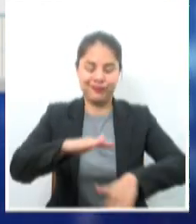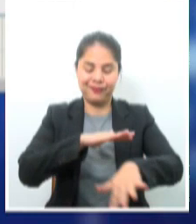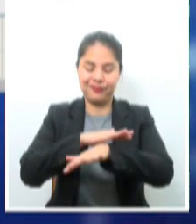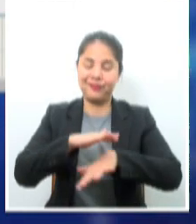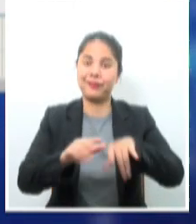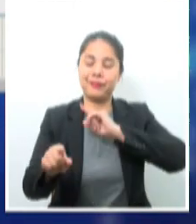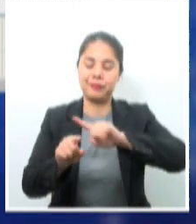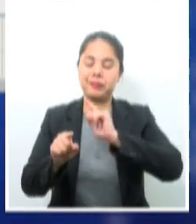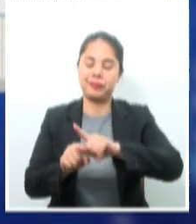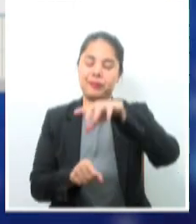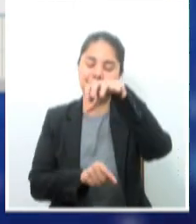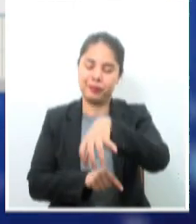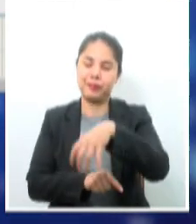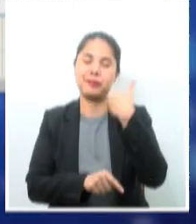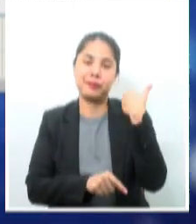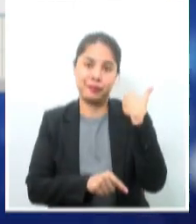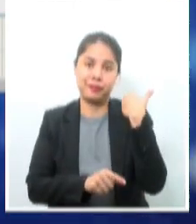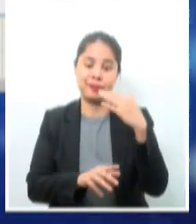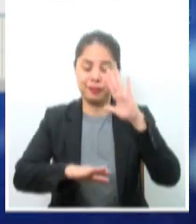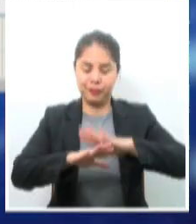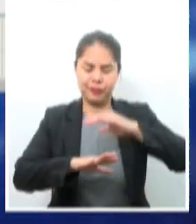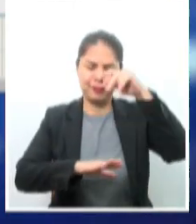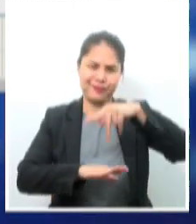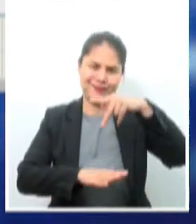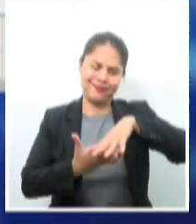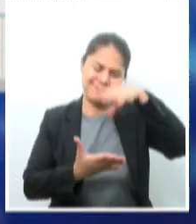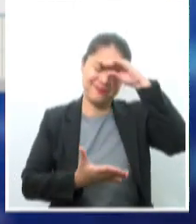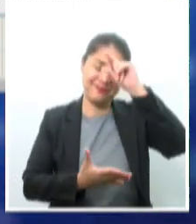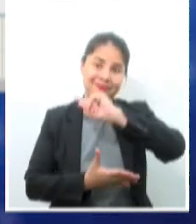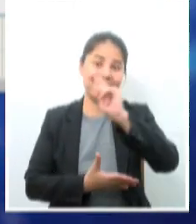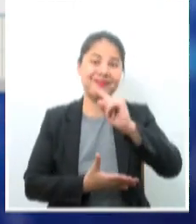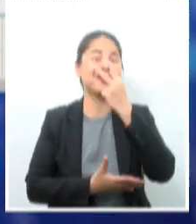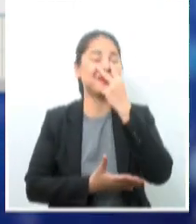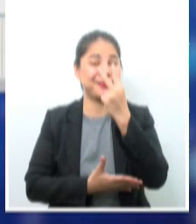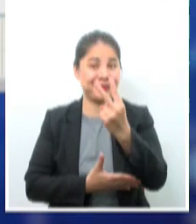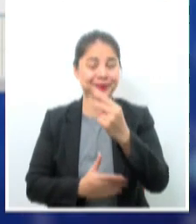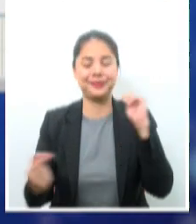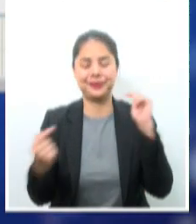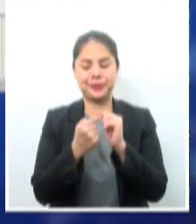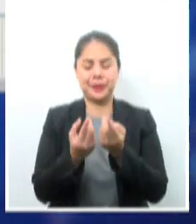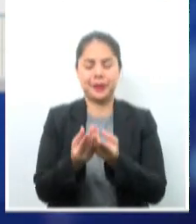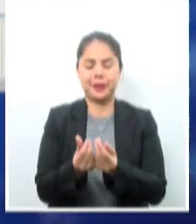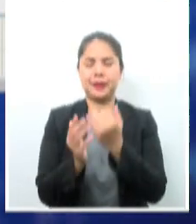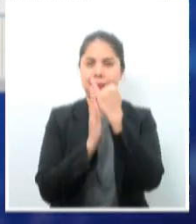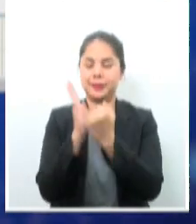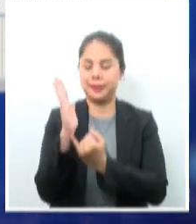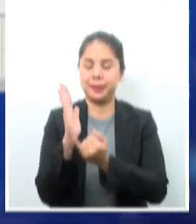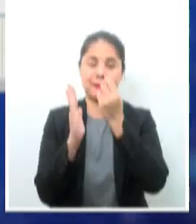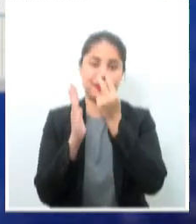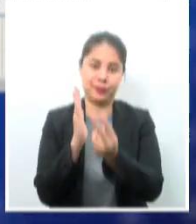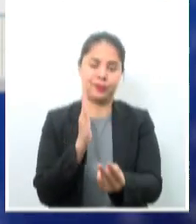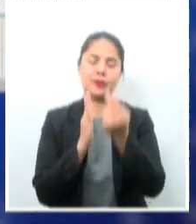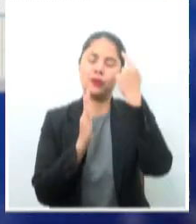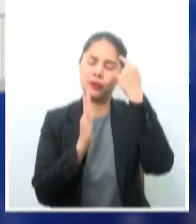าแต่ละสถานศึกษานั้นมีผู้เรียนที่มีความสามารถพิเศษด้านใดบ้างรวมทั้งนะครับถ้าเป็นระดับเขตพื้นที่การศึกษาเราก็จะรู้เลยว่